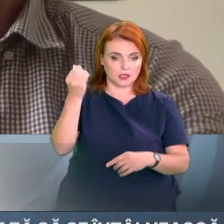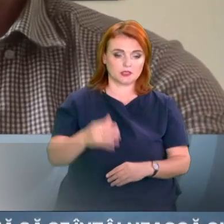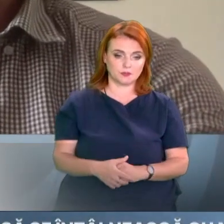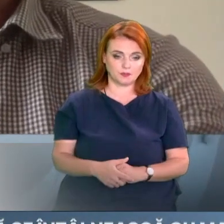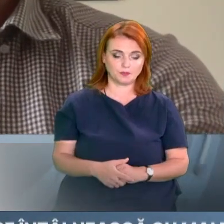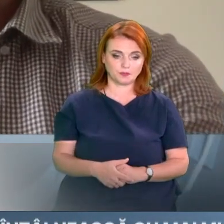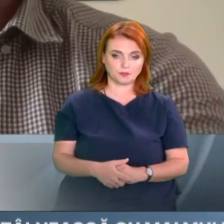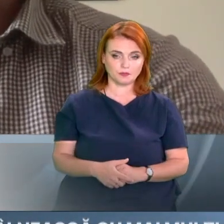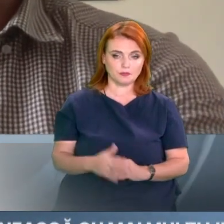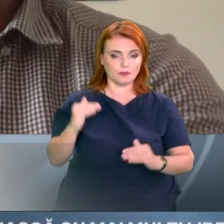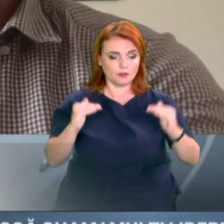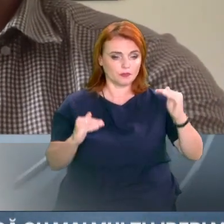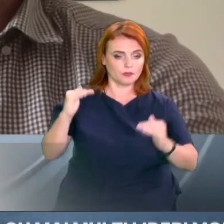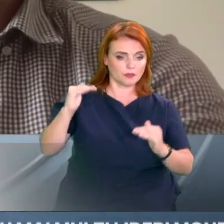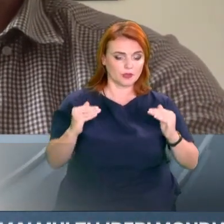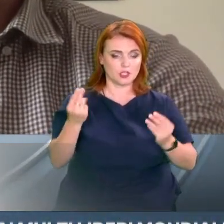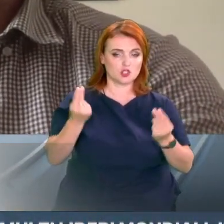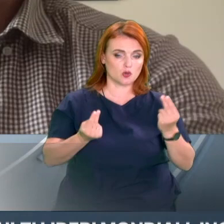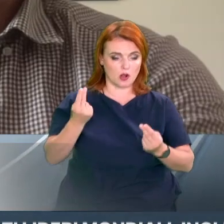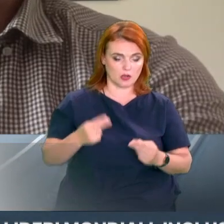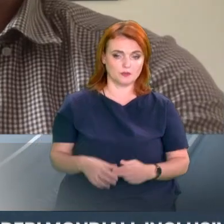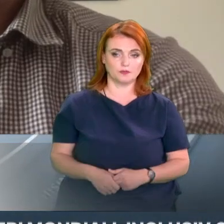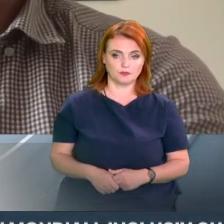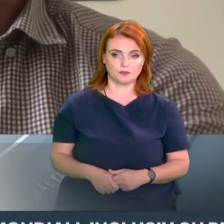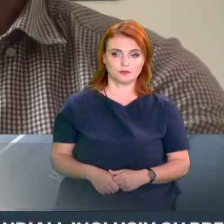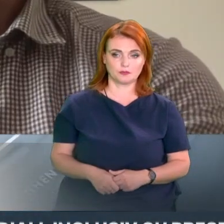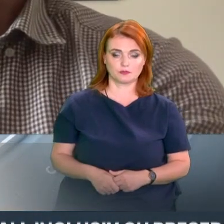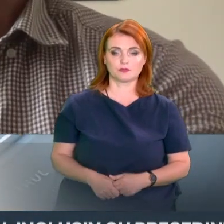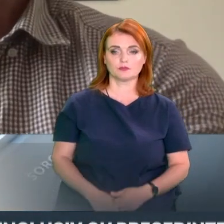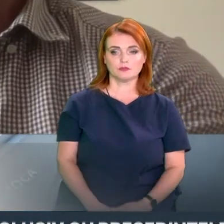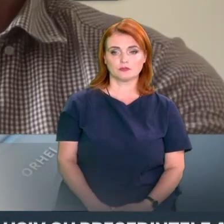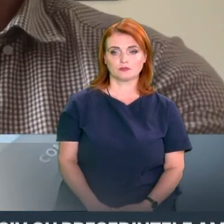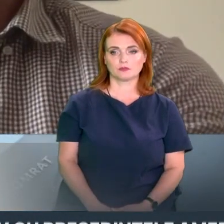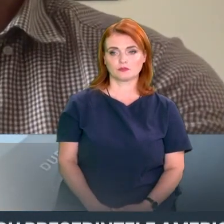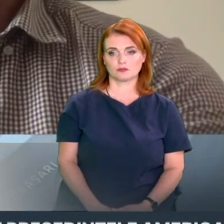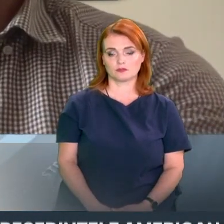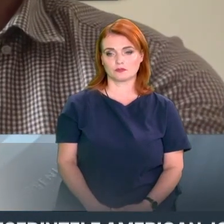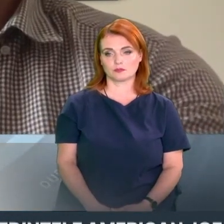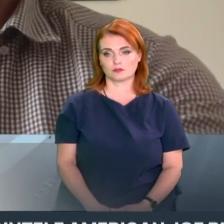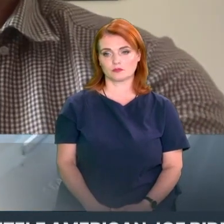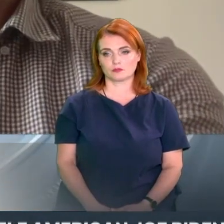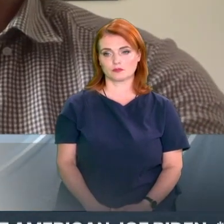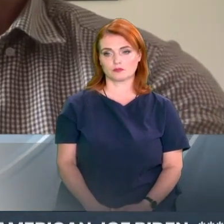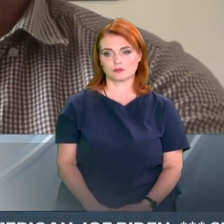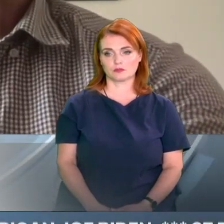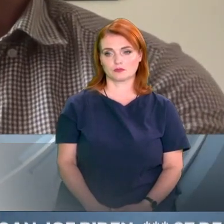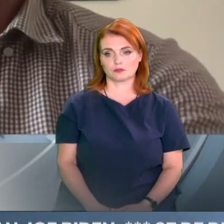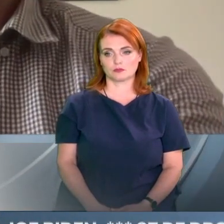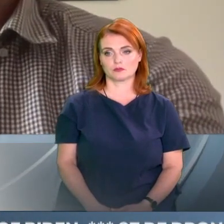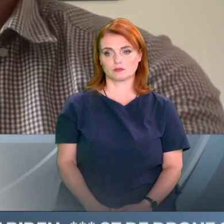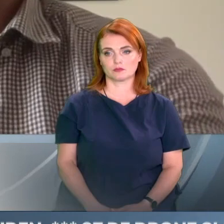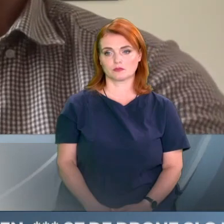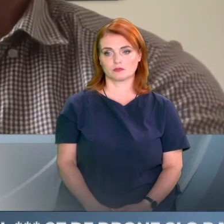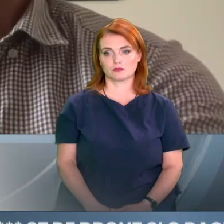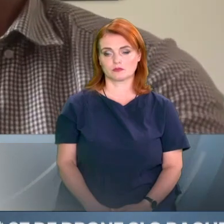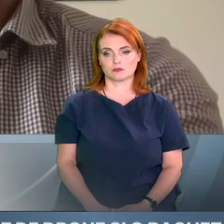struguri. De aceea căutăm alternative și anume de a avea surse de energie mai ieftină și